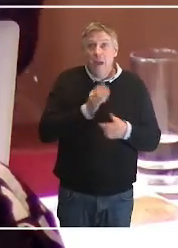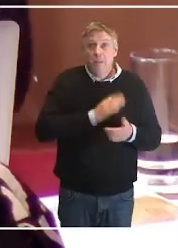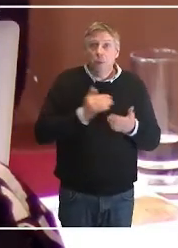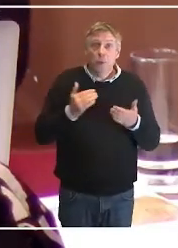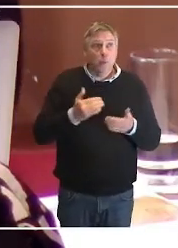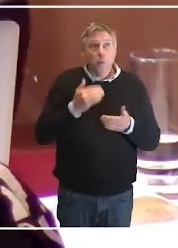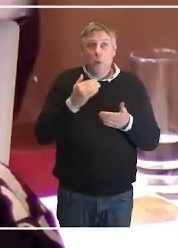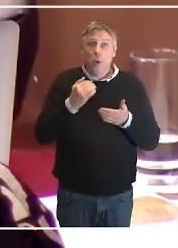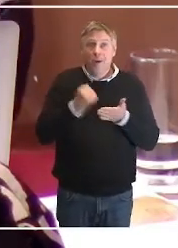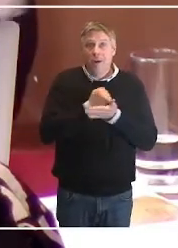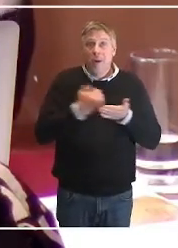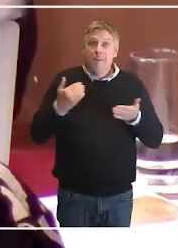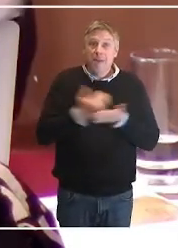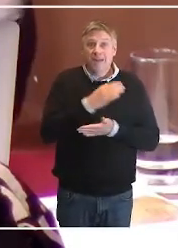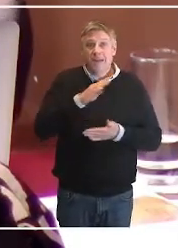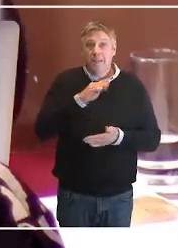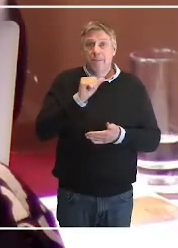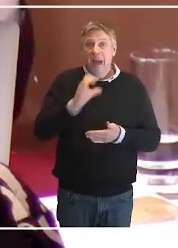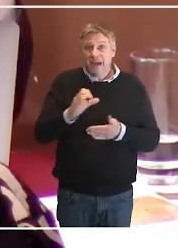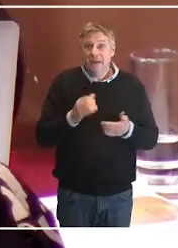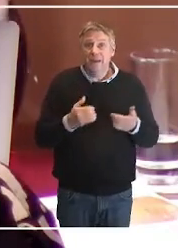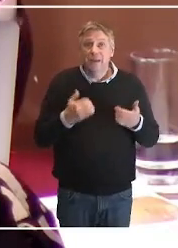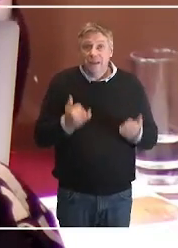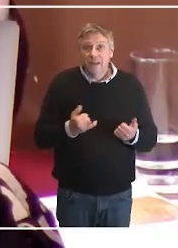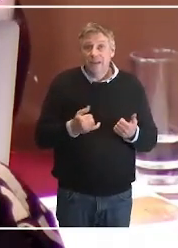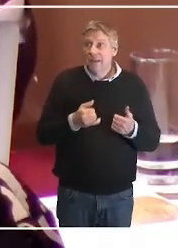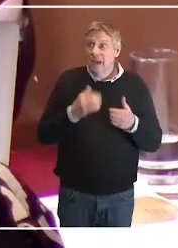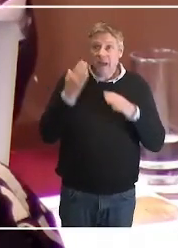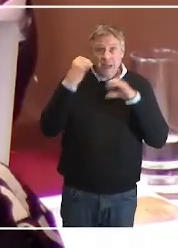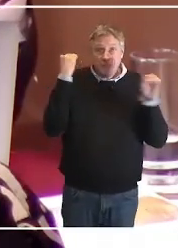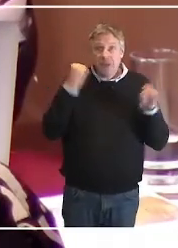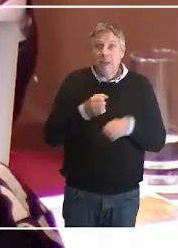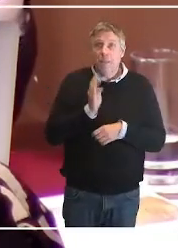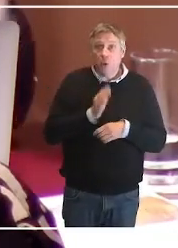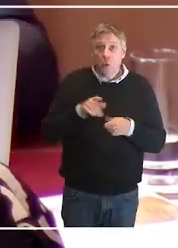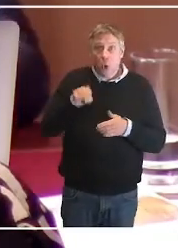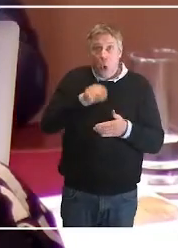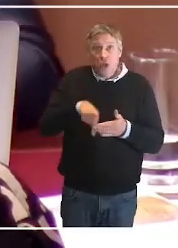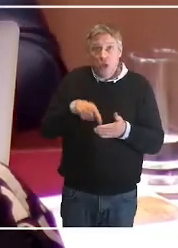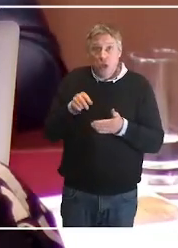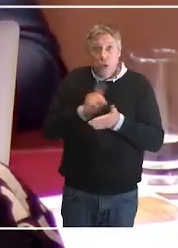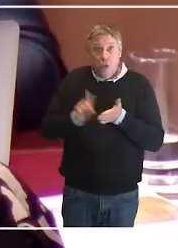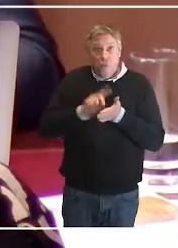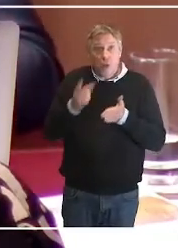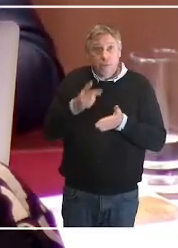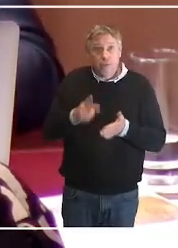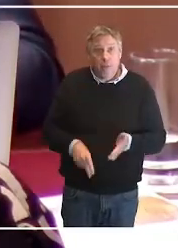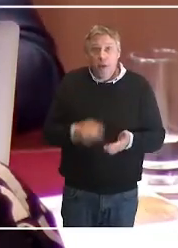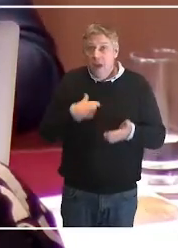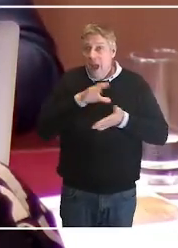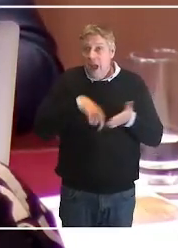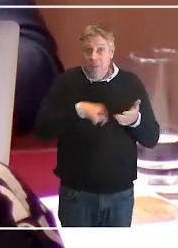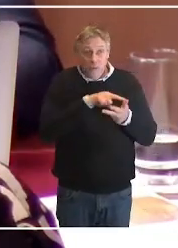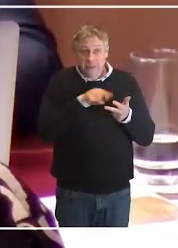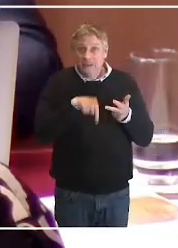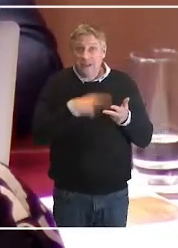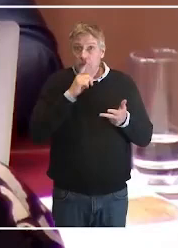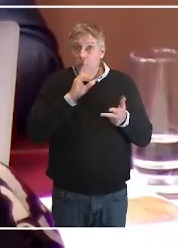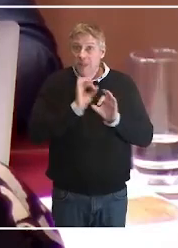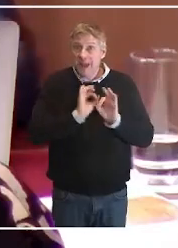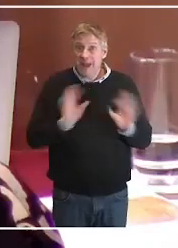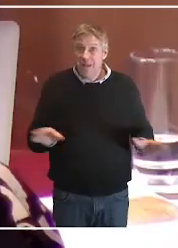sont corrigés par l'Académie de Bordeaux dans le cadre de leurs études. Tout ça, il n'y a rien dans votre rapport. Donc, au-delà des considérations personnelles que je